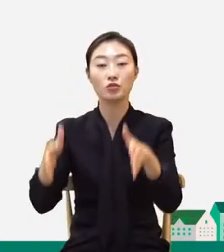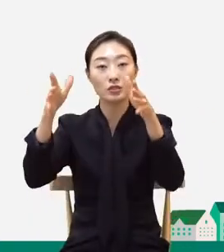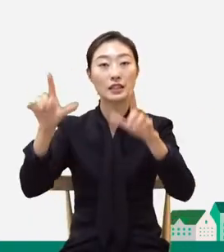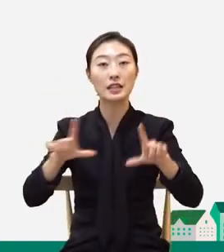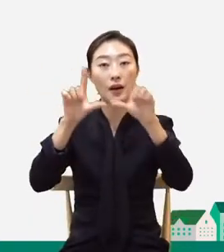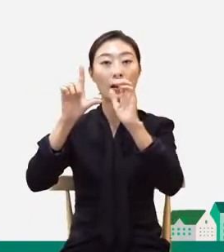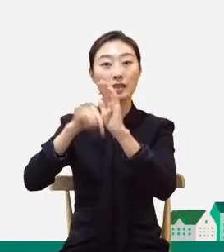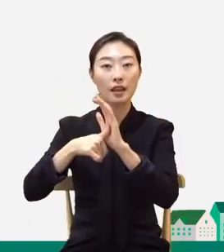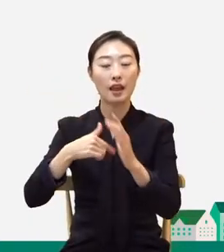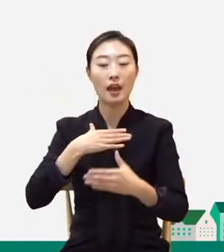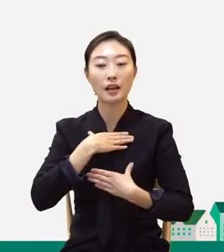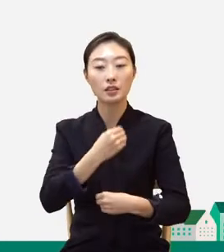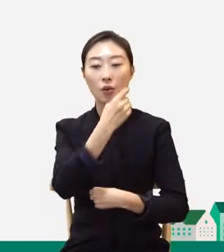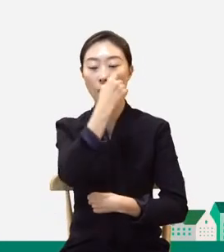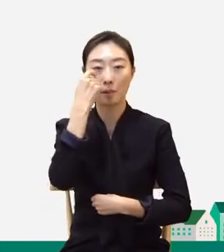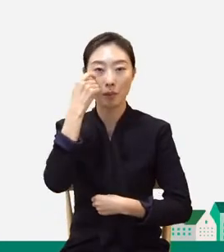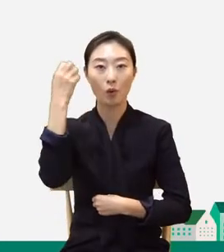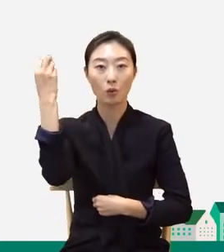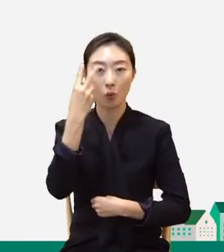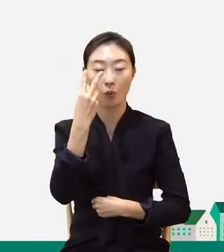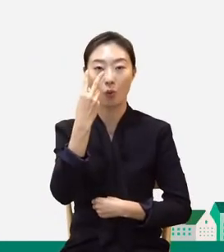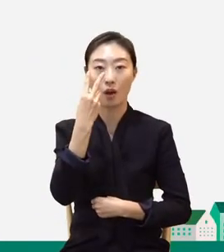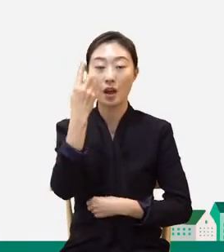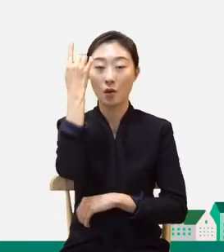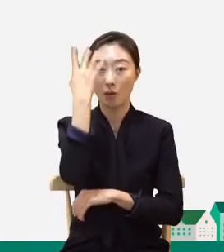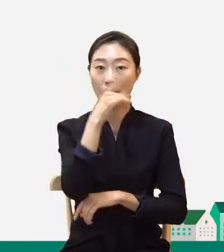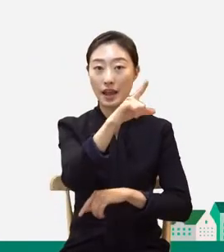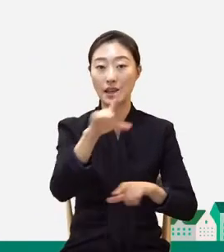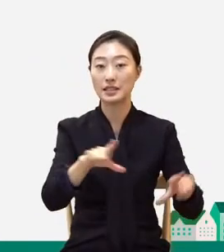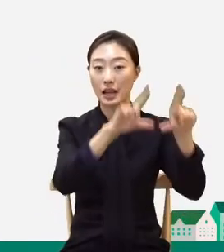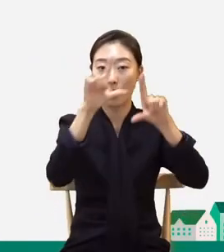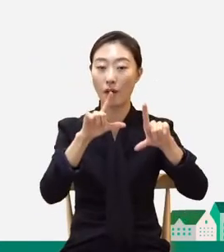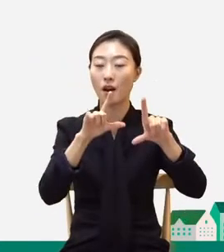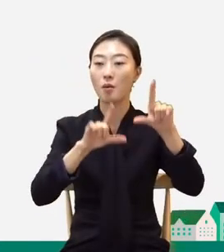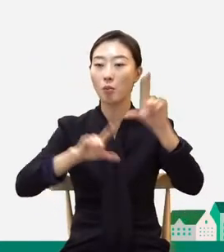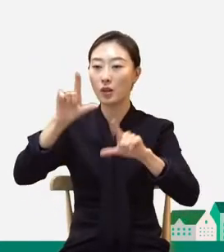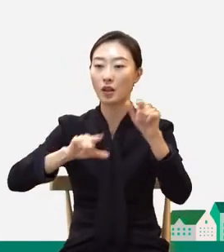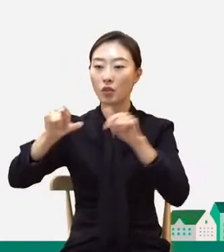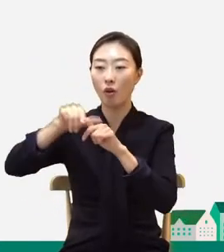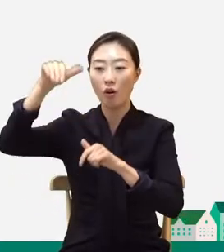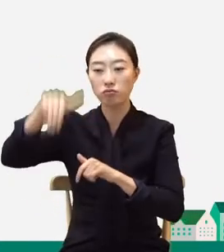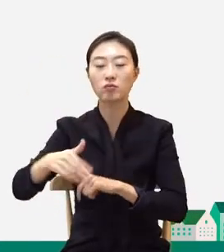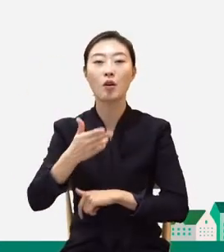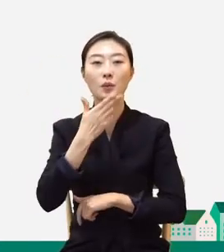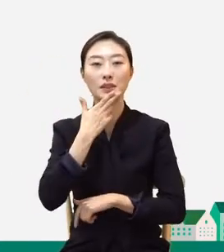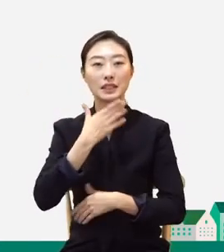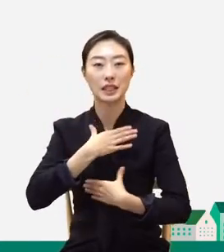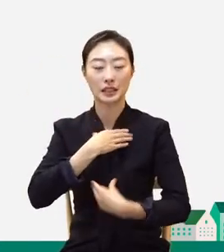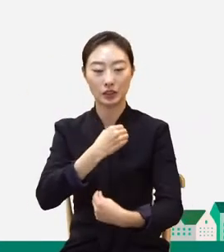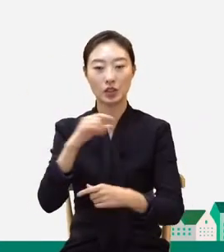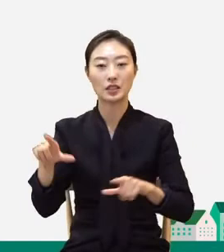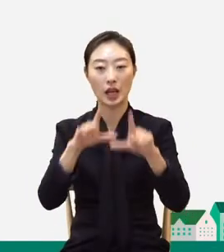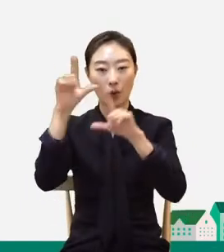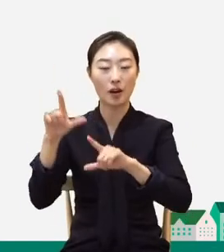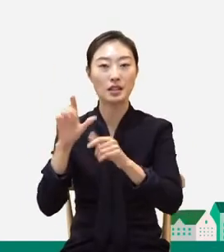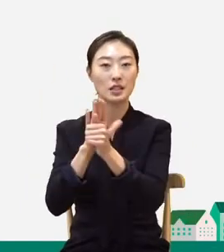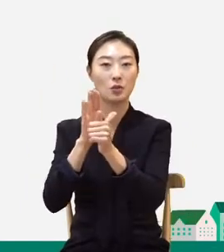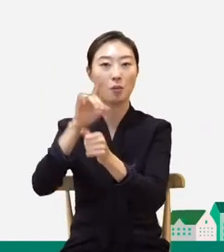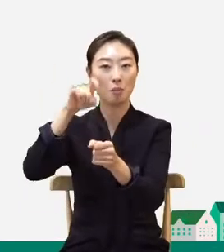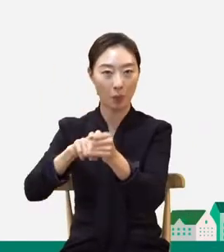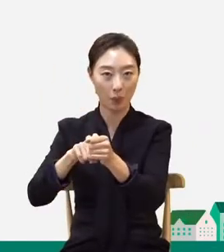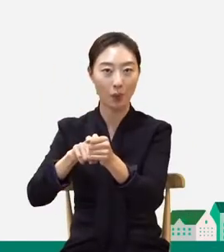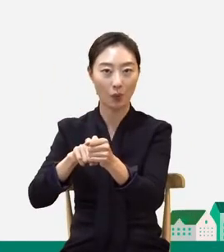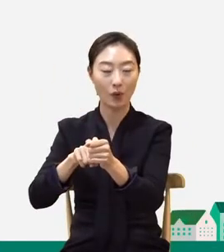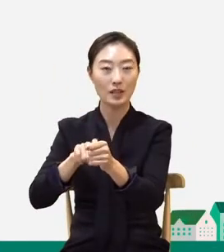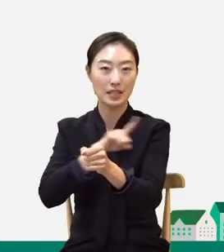확보와 기존의 생활보다 더 하락되지 않도록 하는 안정적인 생활 지원을 목표로 지원을